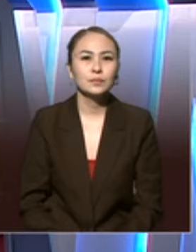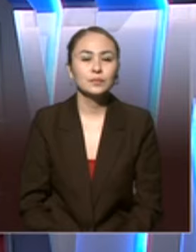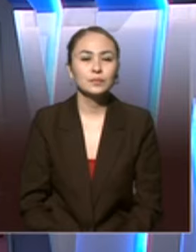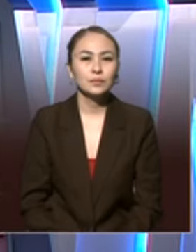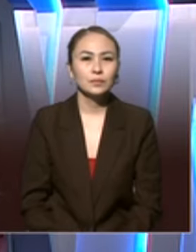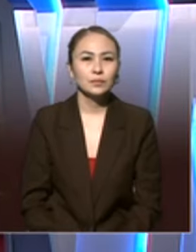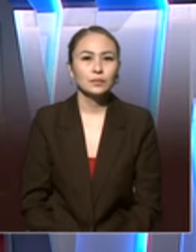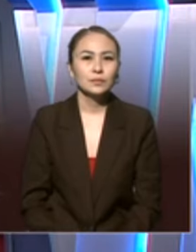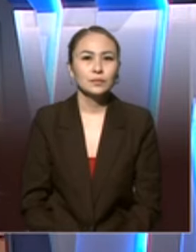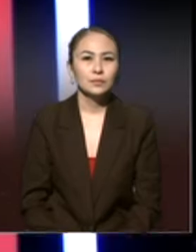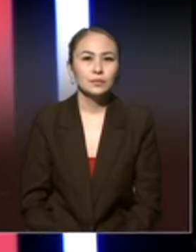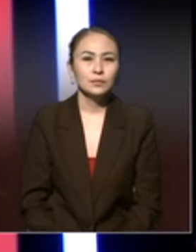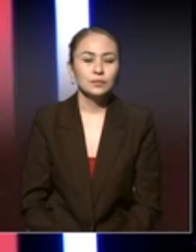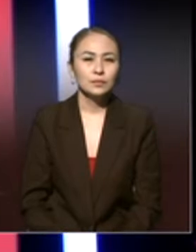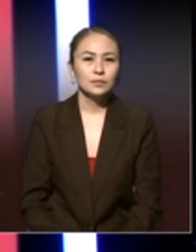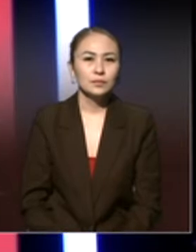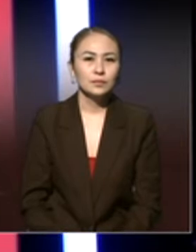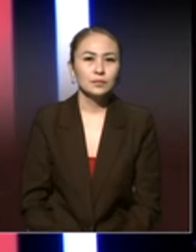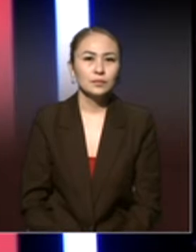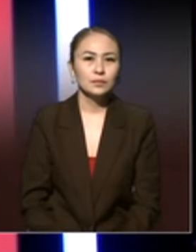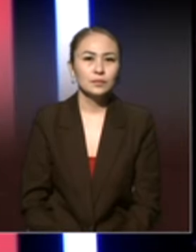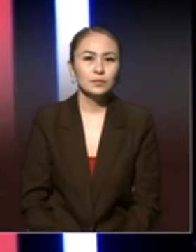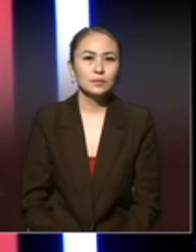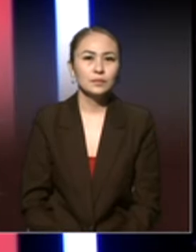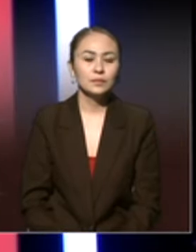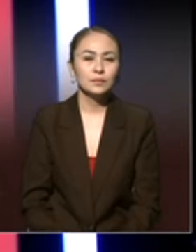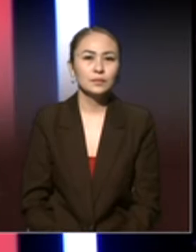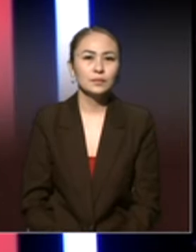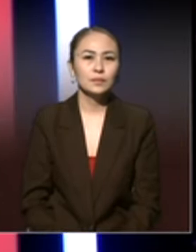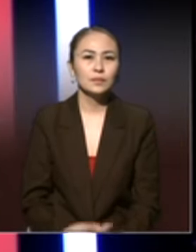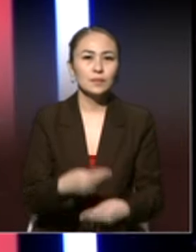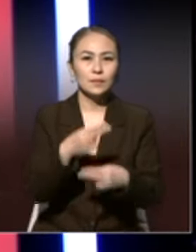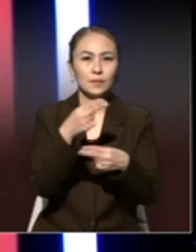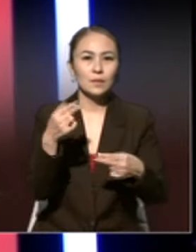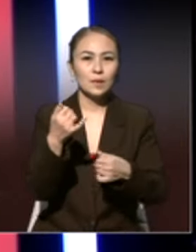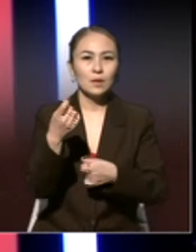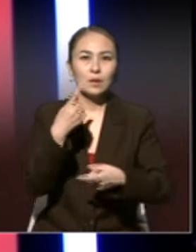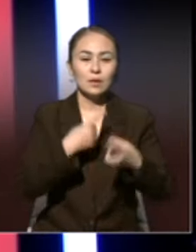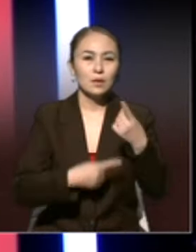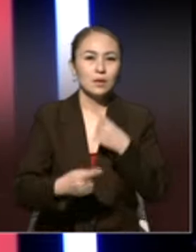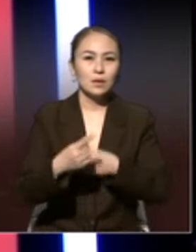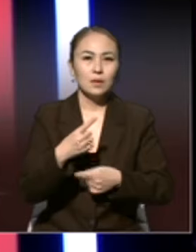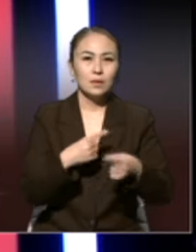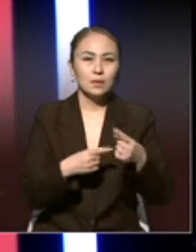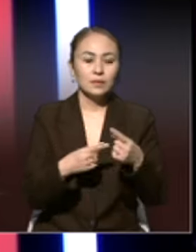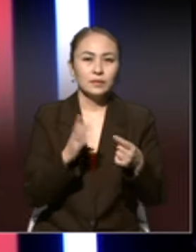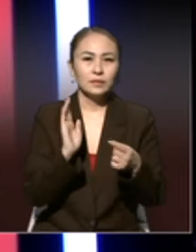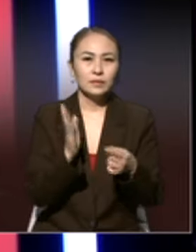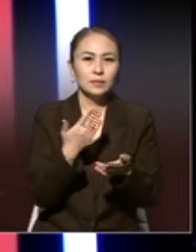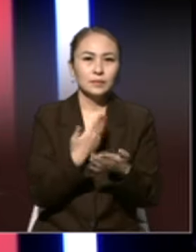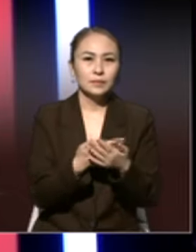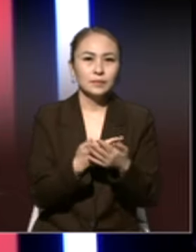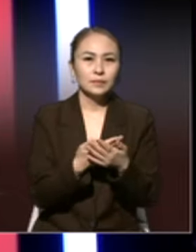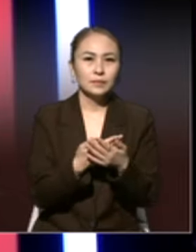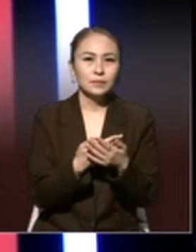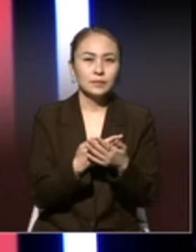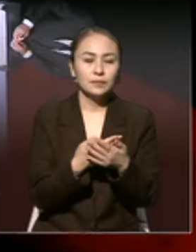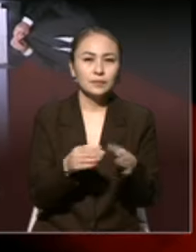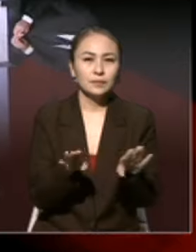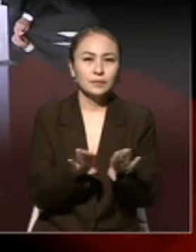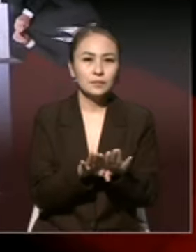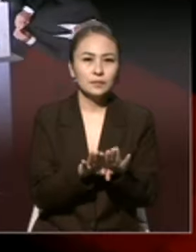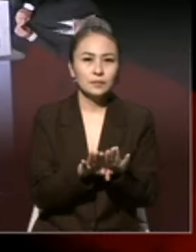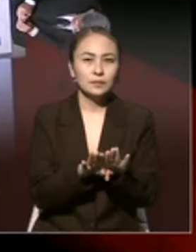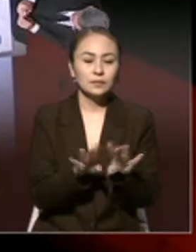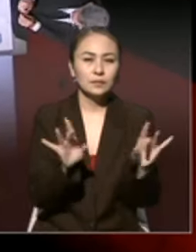Түсінікті. Рахмет. Енді қайтадан жаңағы тақырыбымызға оралатын болсақ, Бекберген Мырза, өзіңіз енді